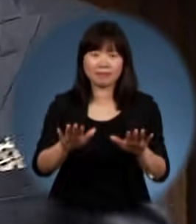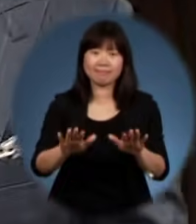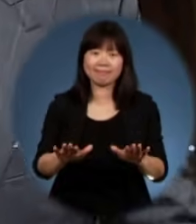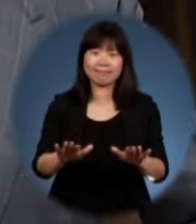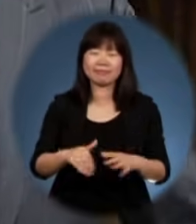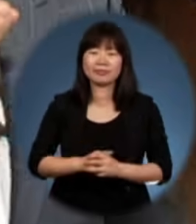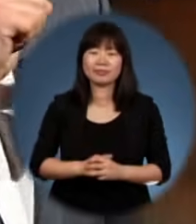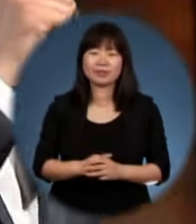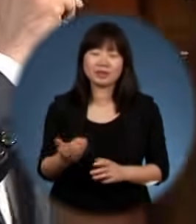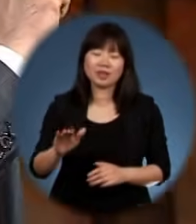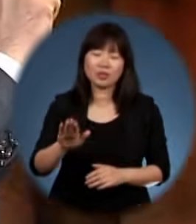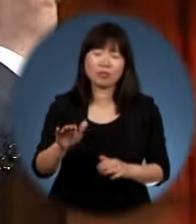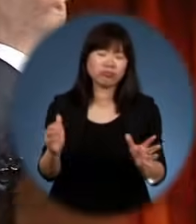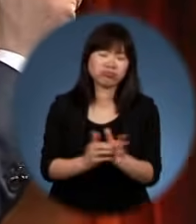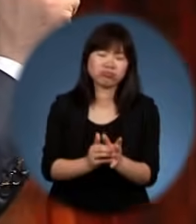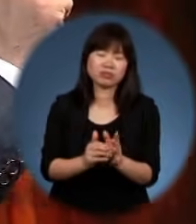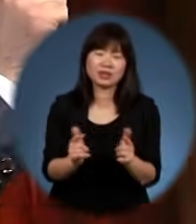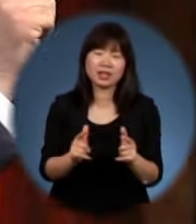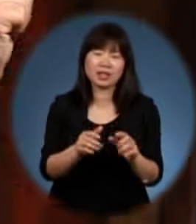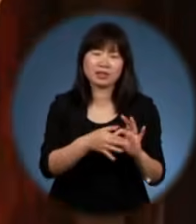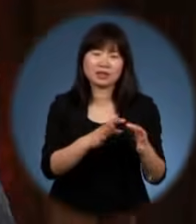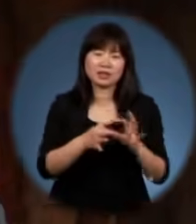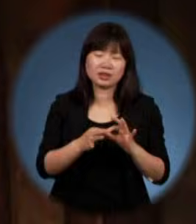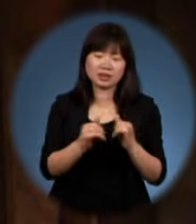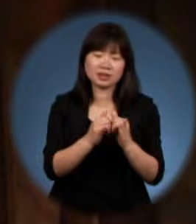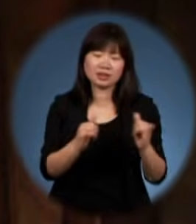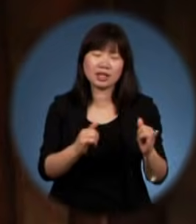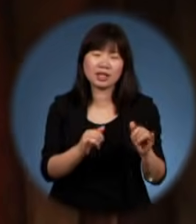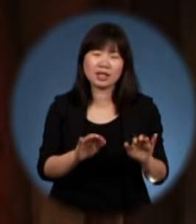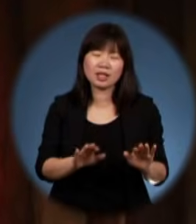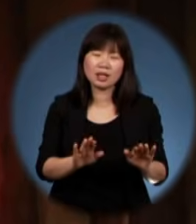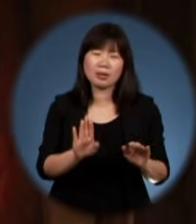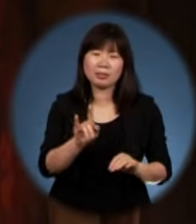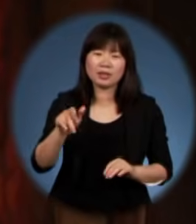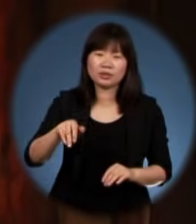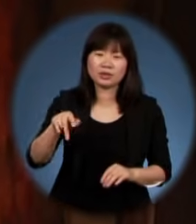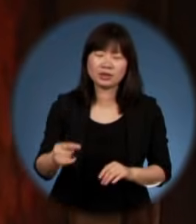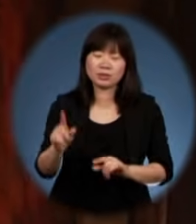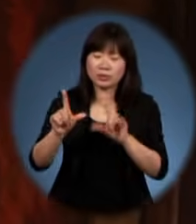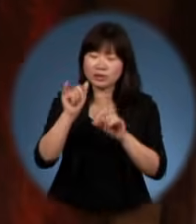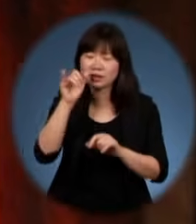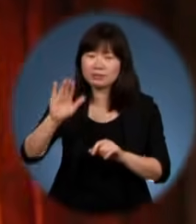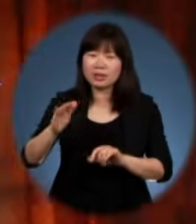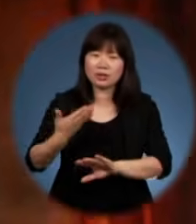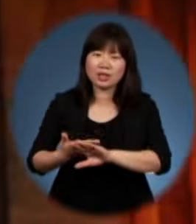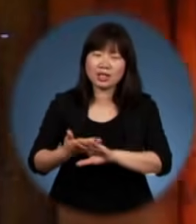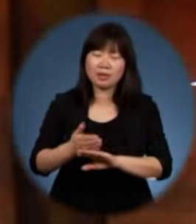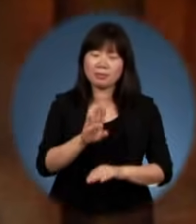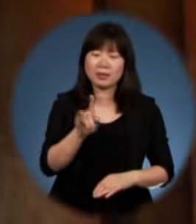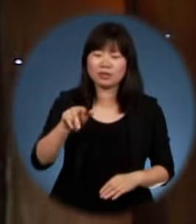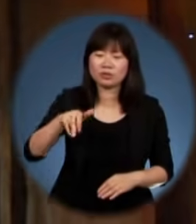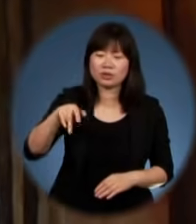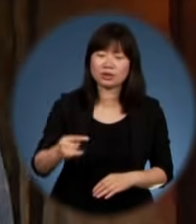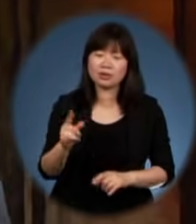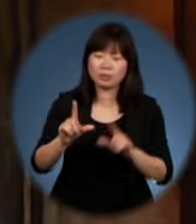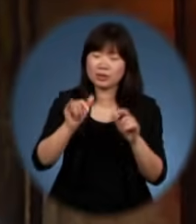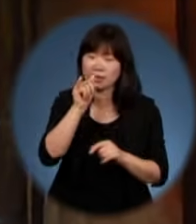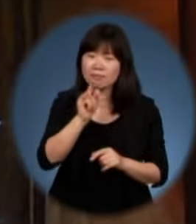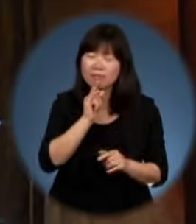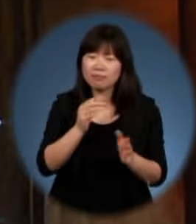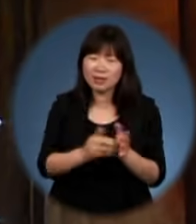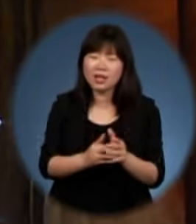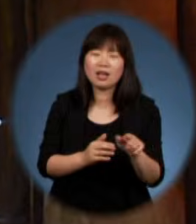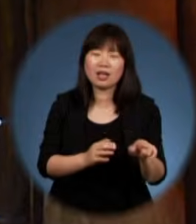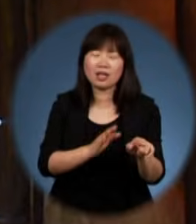그런데 여기서 그치지 않습니다 그래서 사람들은 그런 바꾸 스의 모습도 있지만 또 다른 바쿠스 의 모습을 보여줍니다 이